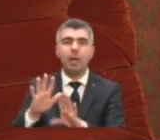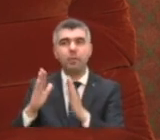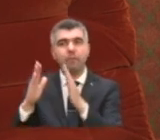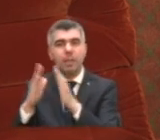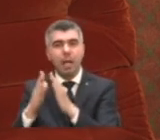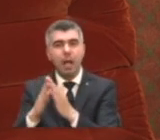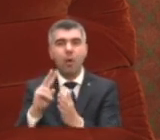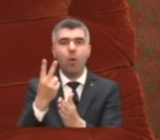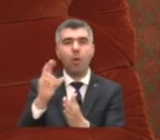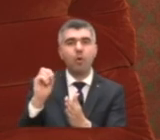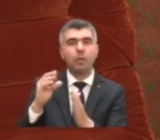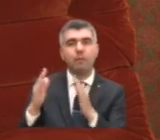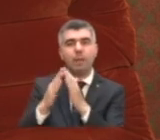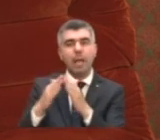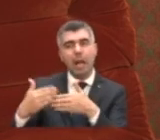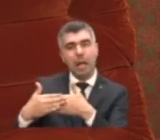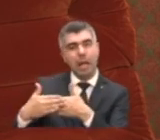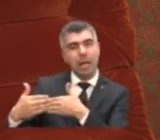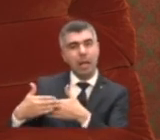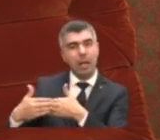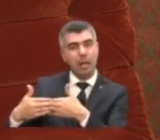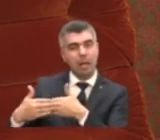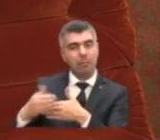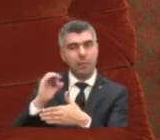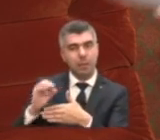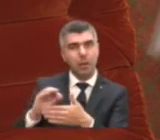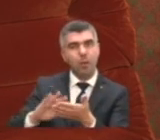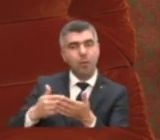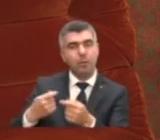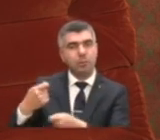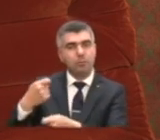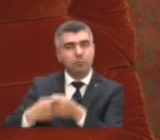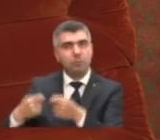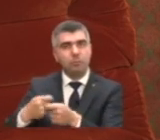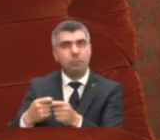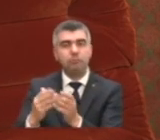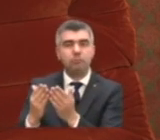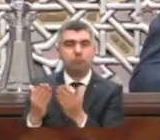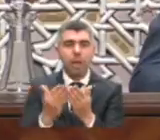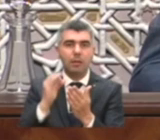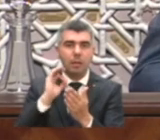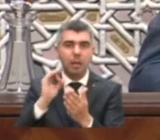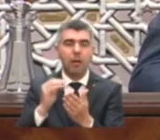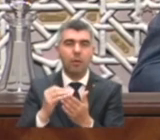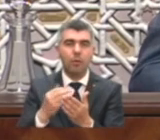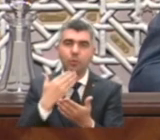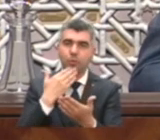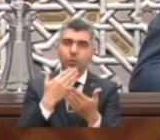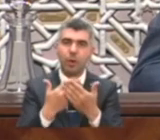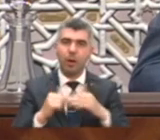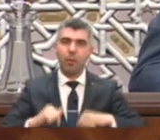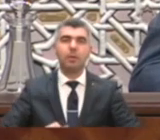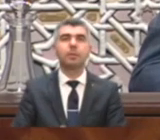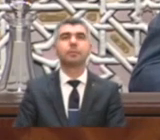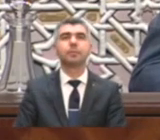منزل متقارب، وخلق أنشطة سوسيو اقتصادية تهم التربية إلى آخره. شكرا سيدة الوزيرة، تفضلوا